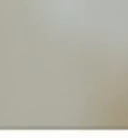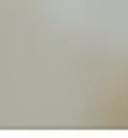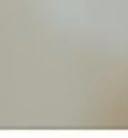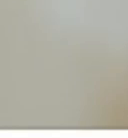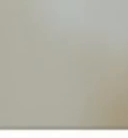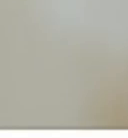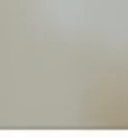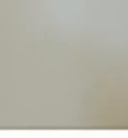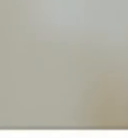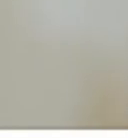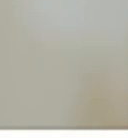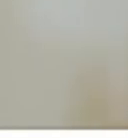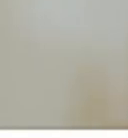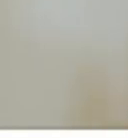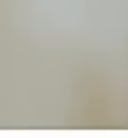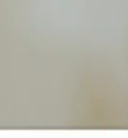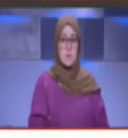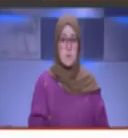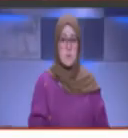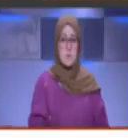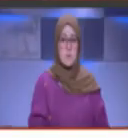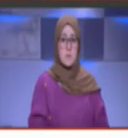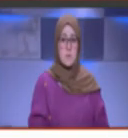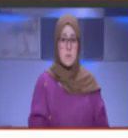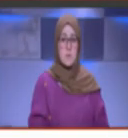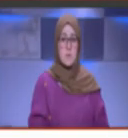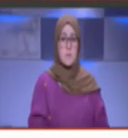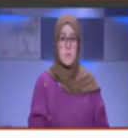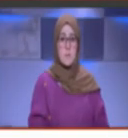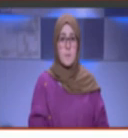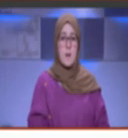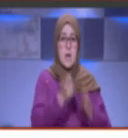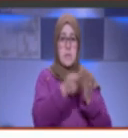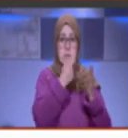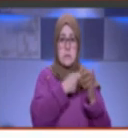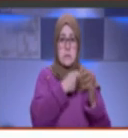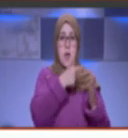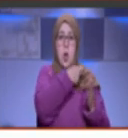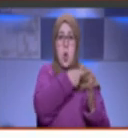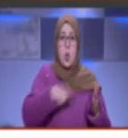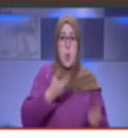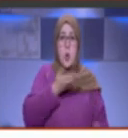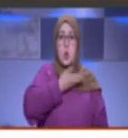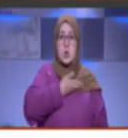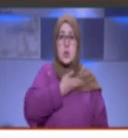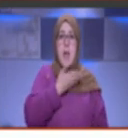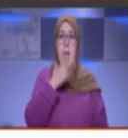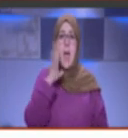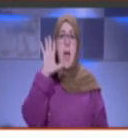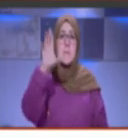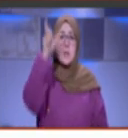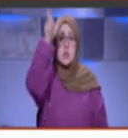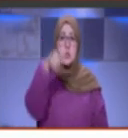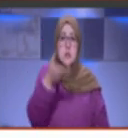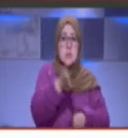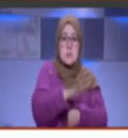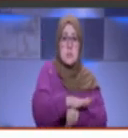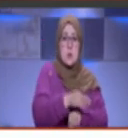betrifft. Ab dem سجلت السلطات الروسية 5 وفيات و